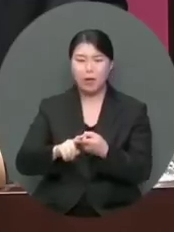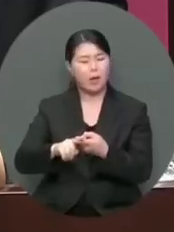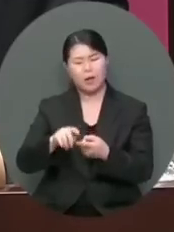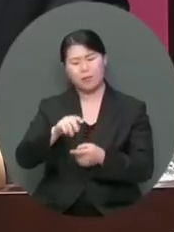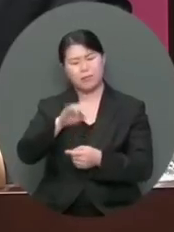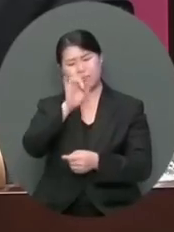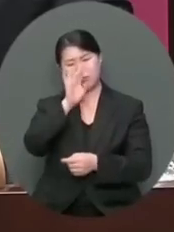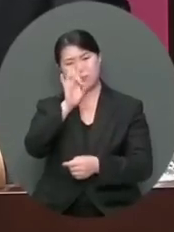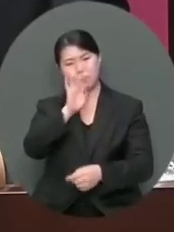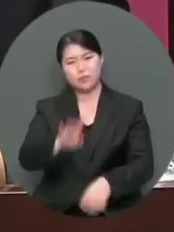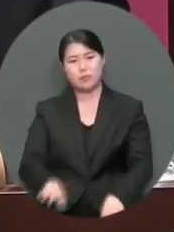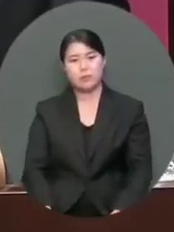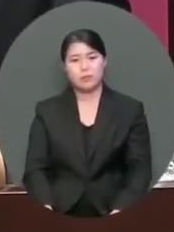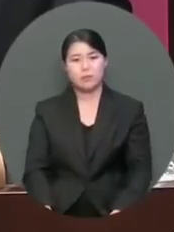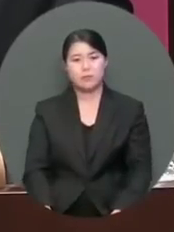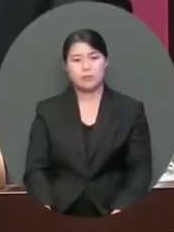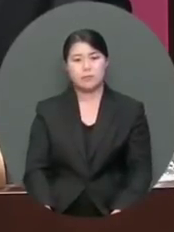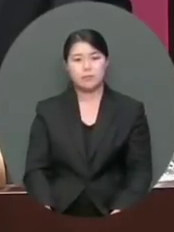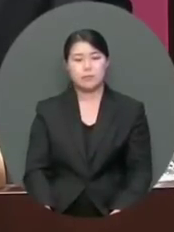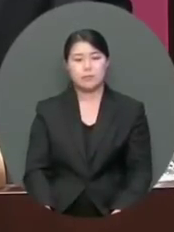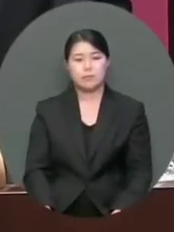일이죠.